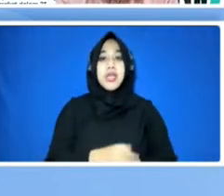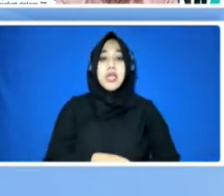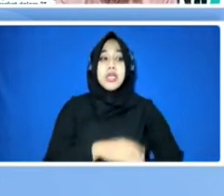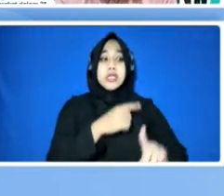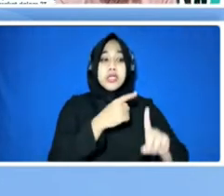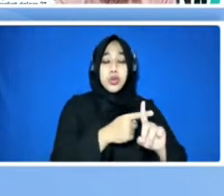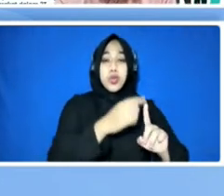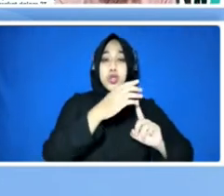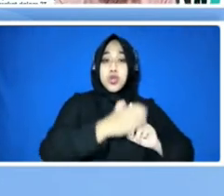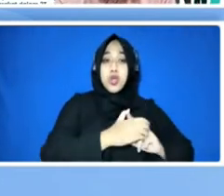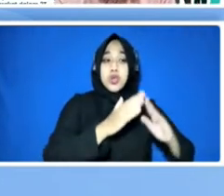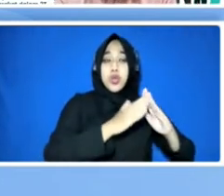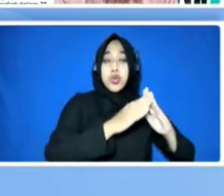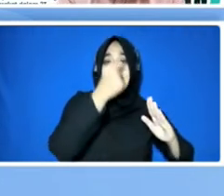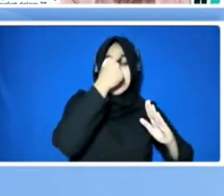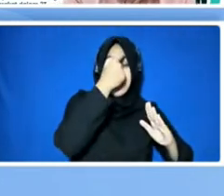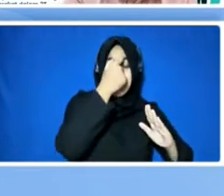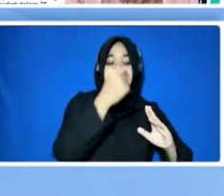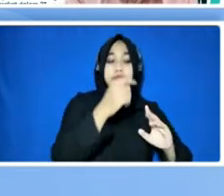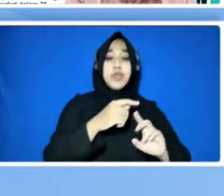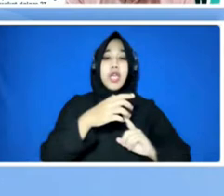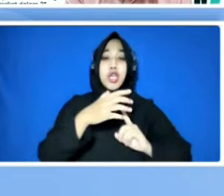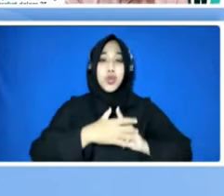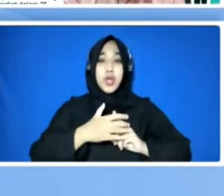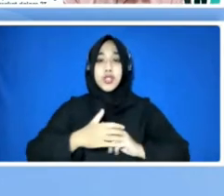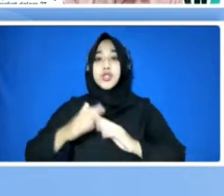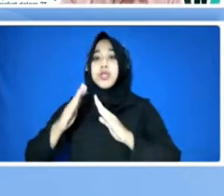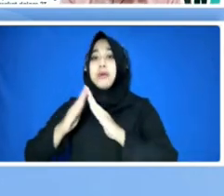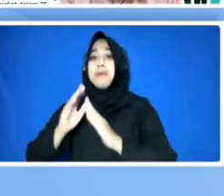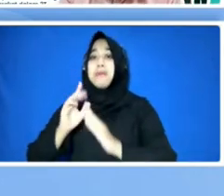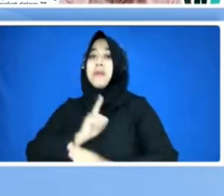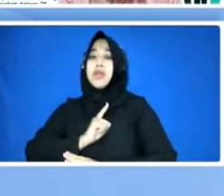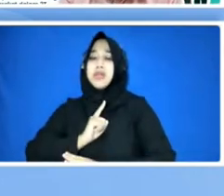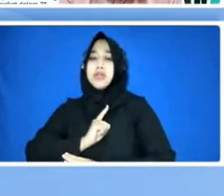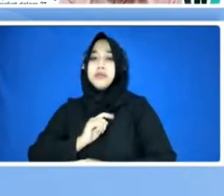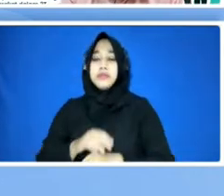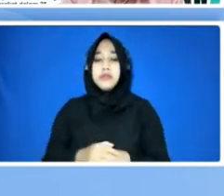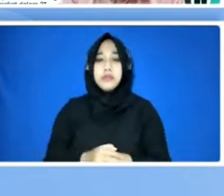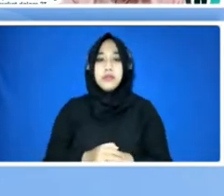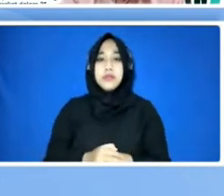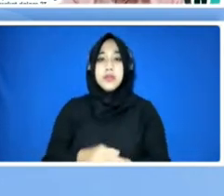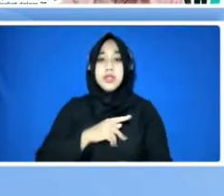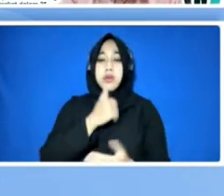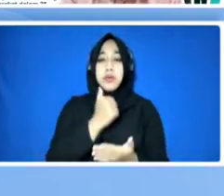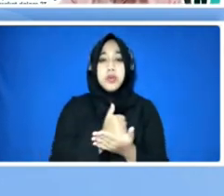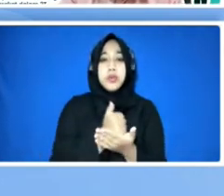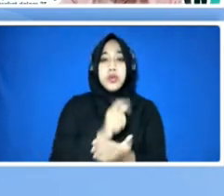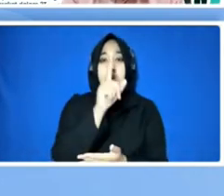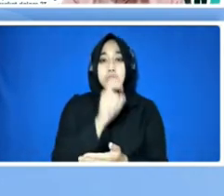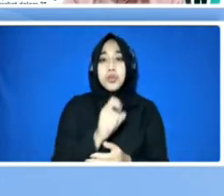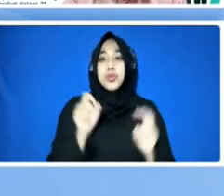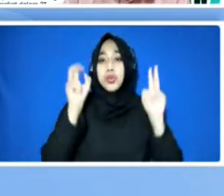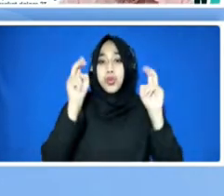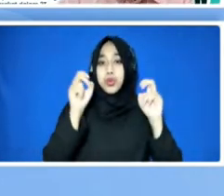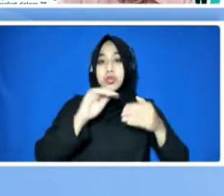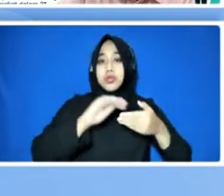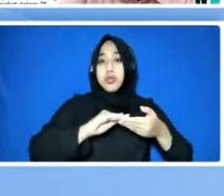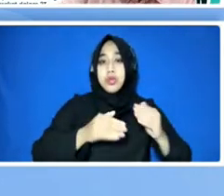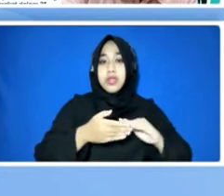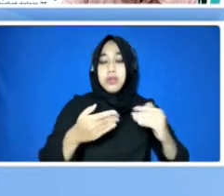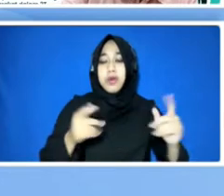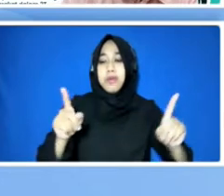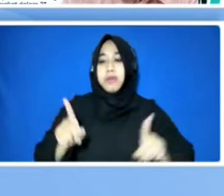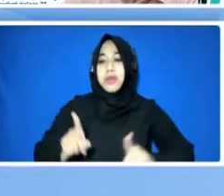sakit, isolasi mandiri. Nah, mungkin kita yang sangat-sangat dibutuhkan dalam konteks komunitas adalah pendampingan